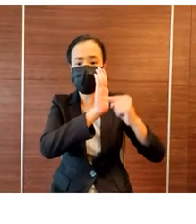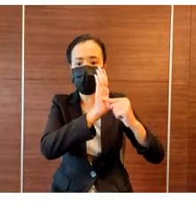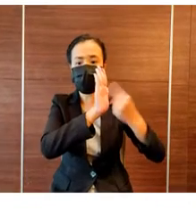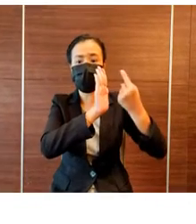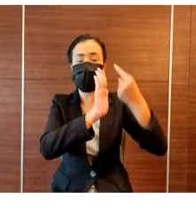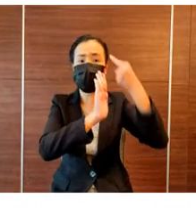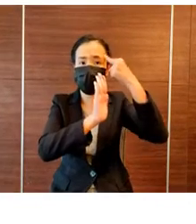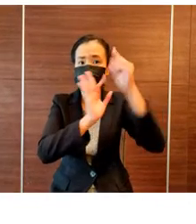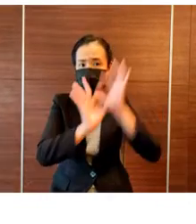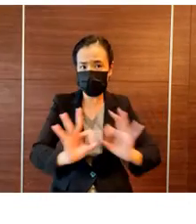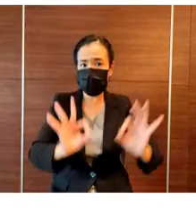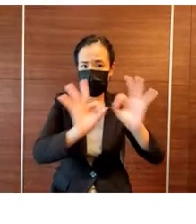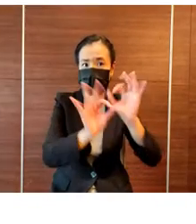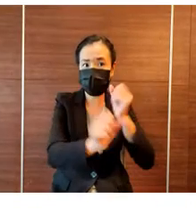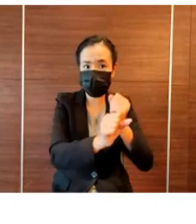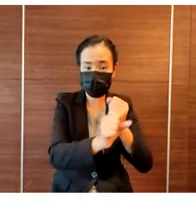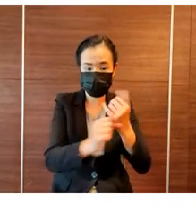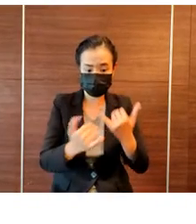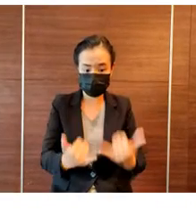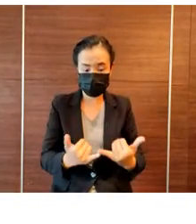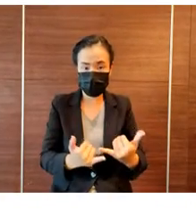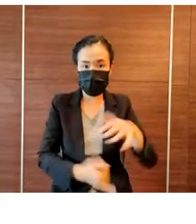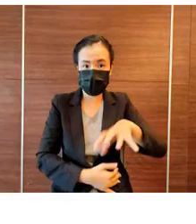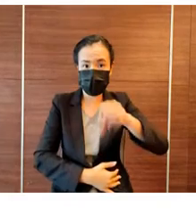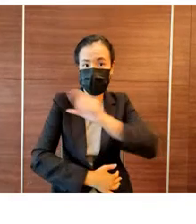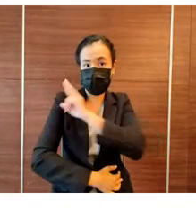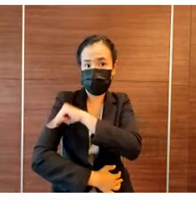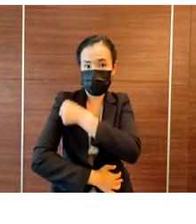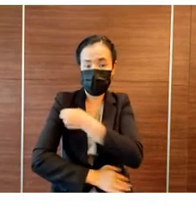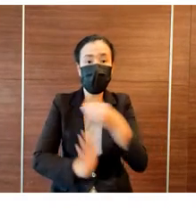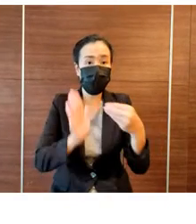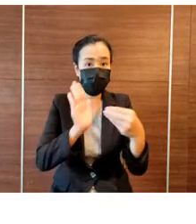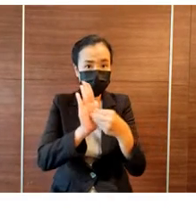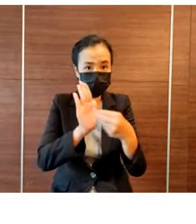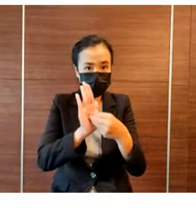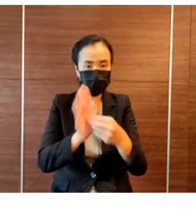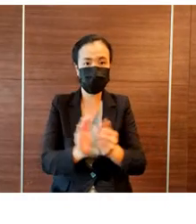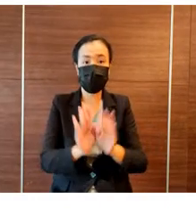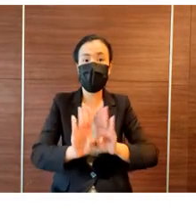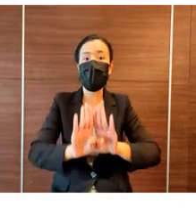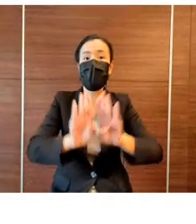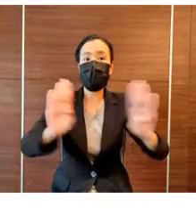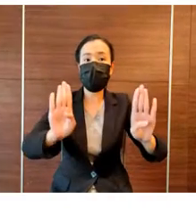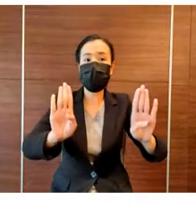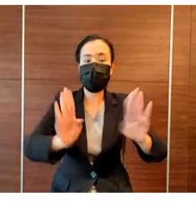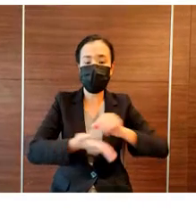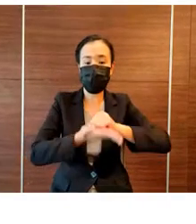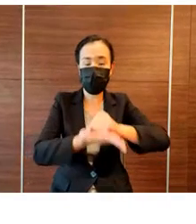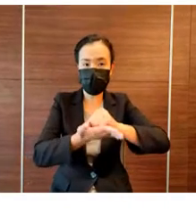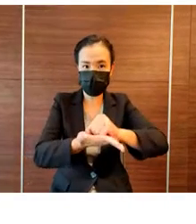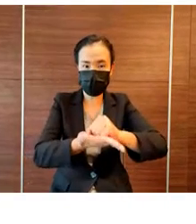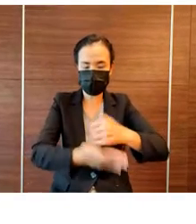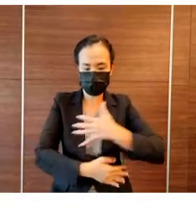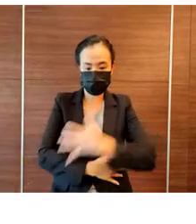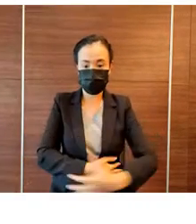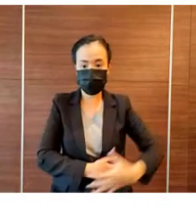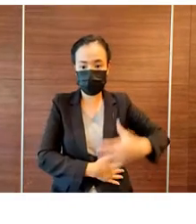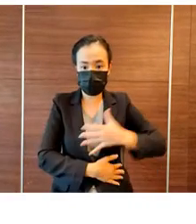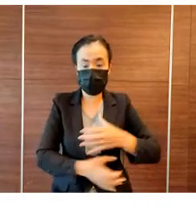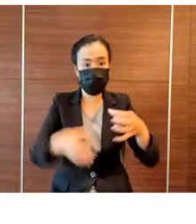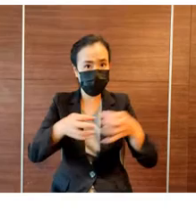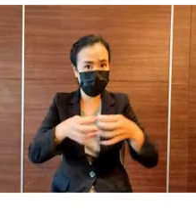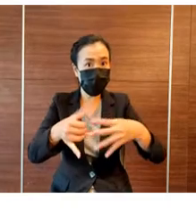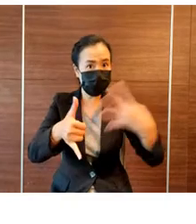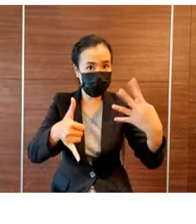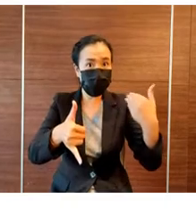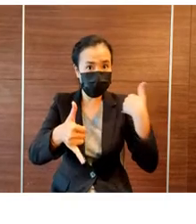ให้ความสำคัญตรงนี้แล้วตอนนี้เนี่ยสำนักอนามัยกรุงเทพมหานครเนี่ยนะครับเปิดคลินิกบริการเรื่องของสุขภาพในกลุ่มความหลากหลายท